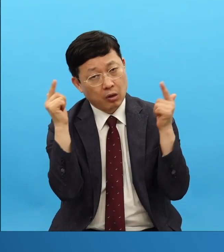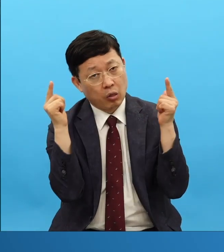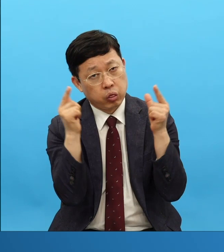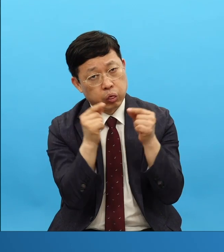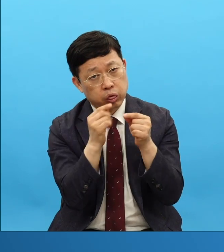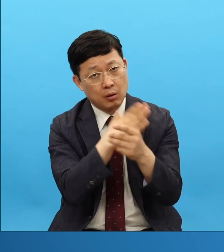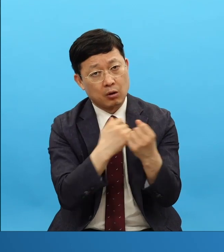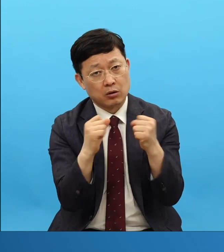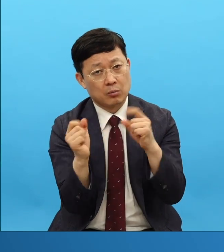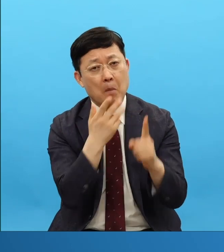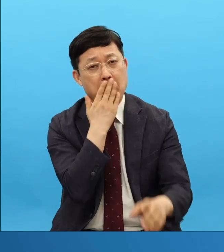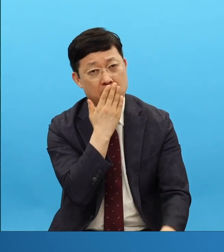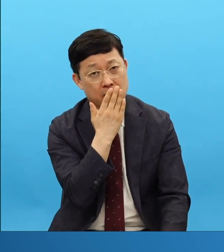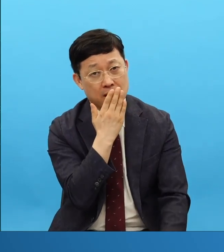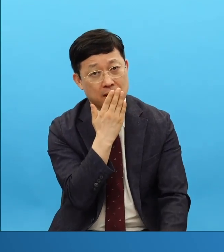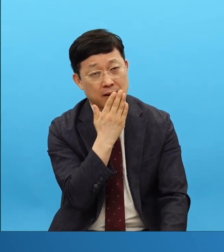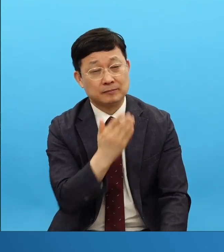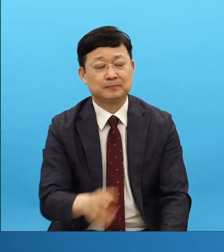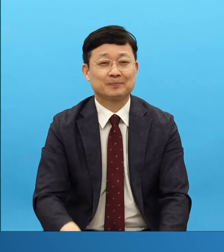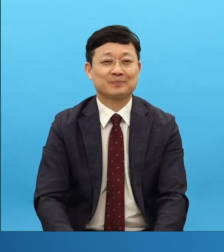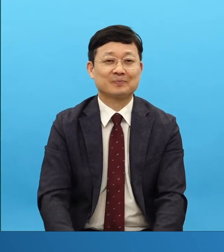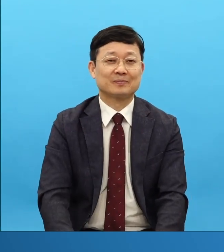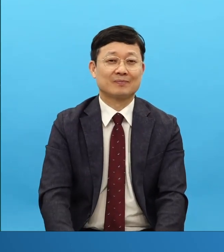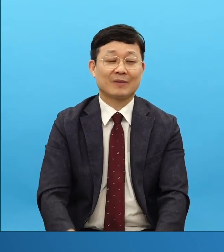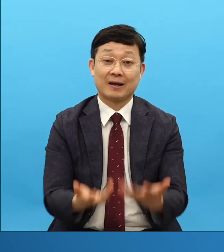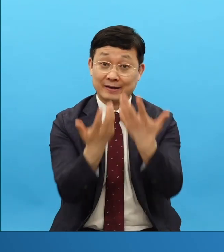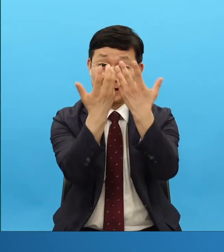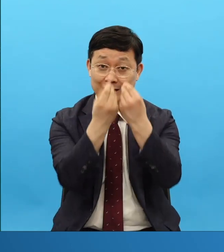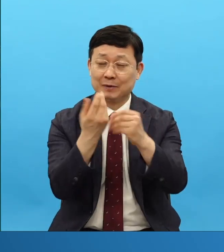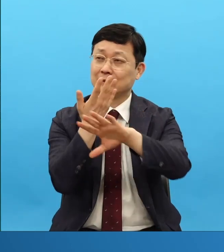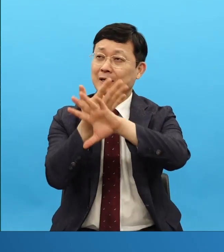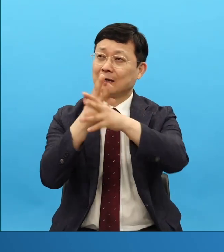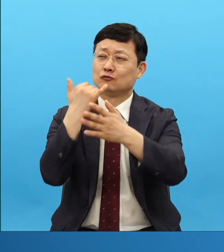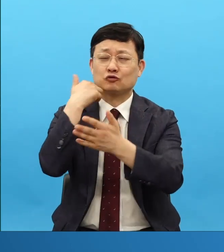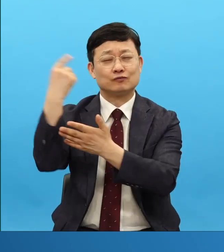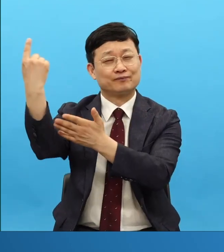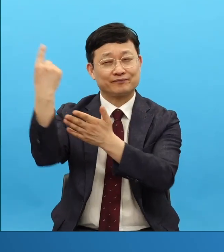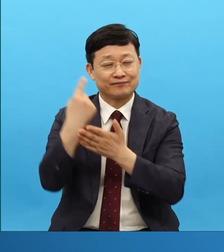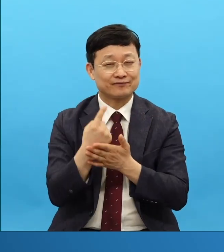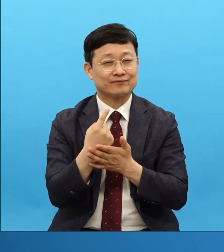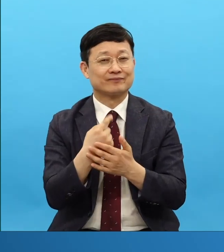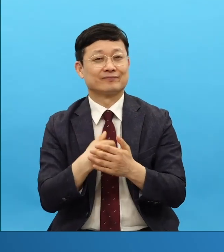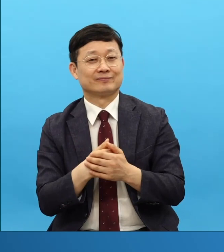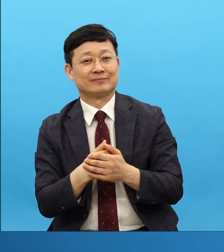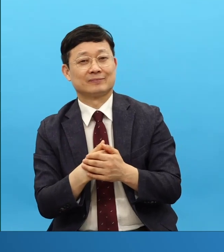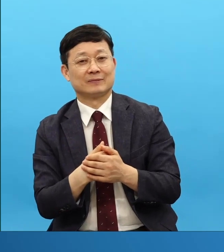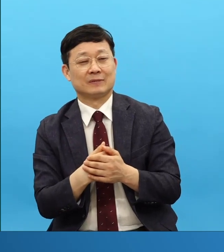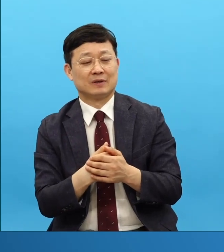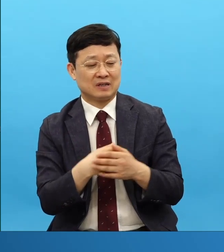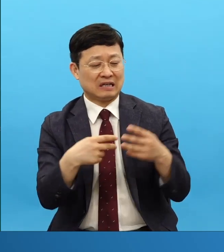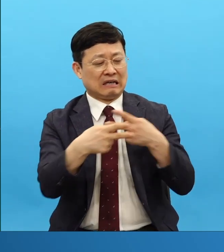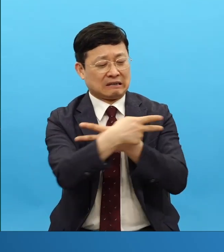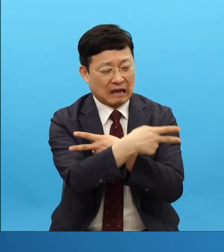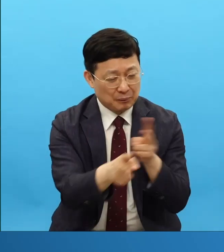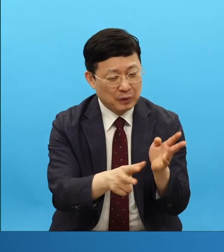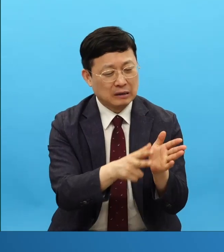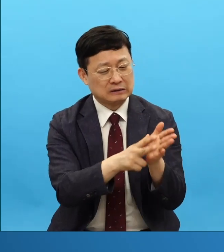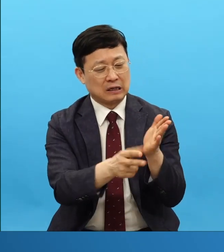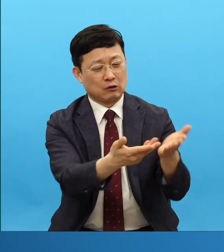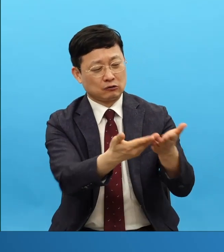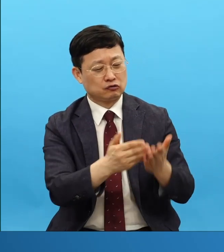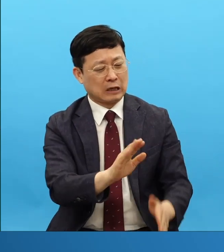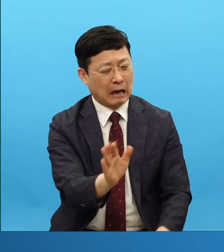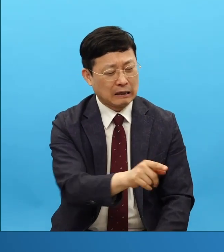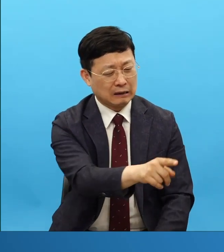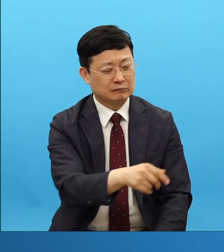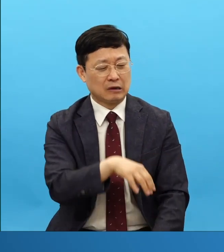will open. 예를 들면은 어떤 외국에서 온 사람이 우리 뭐 자료를 안 줘서 뭐 잘 못하겠다